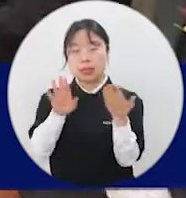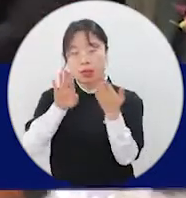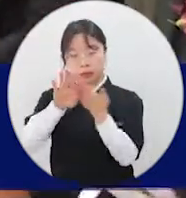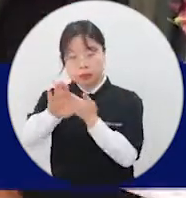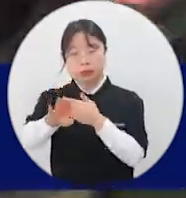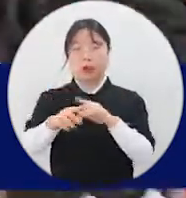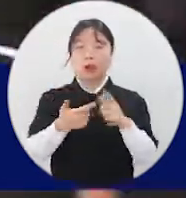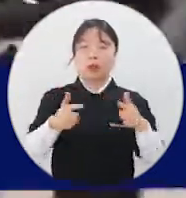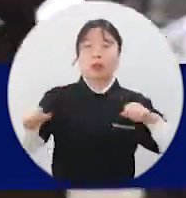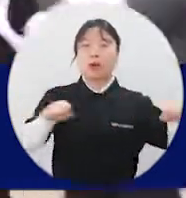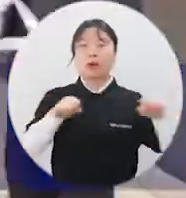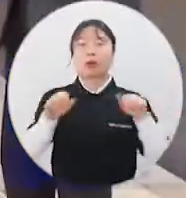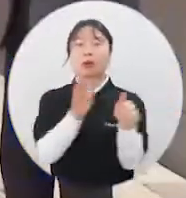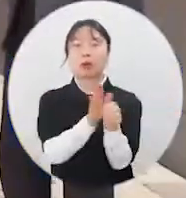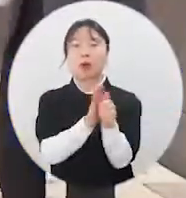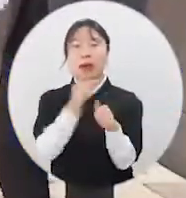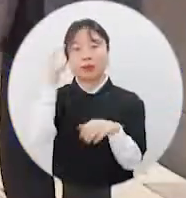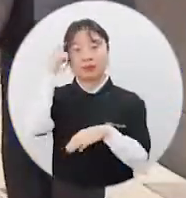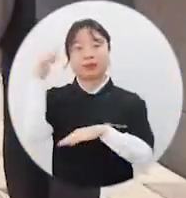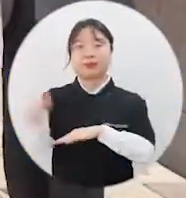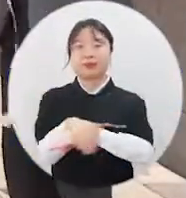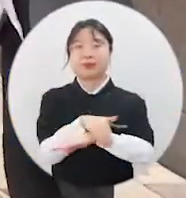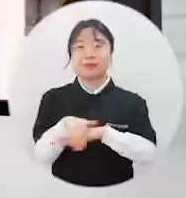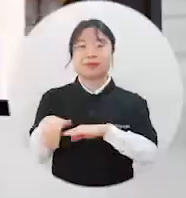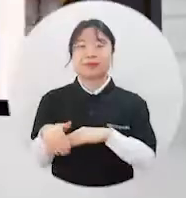위해 지속적인 노력을 기울이고 있습니다.